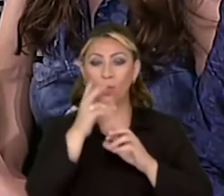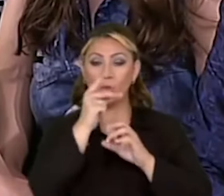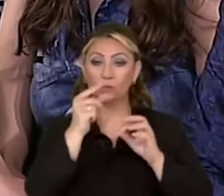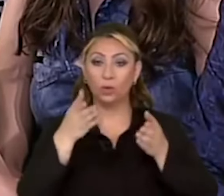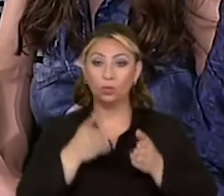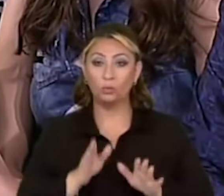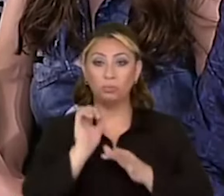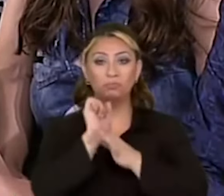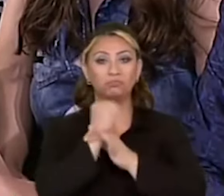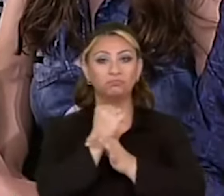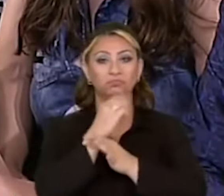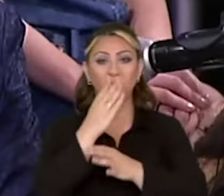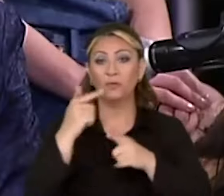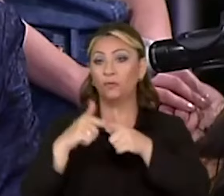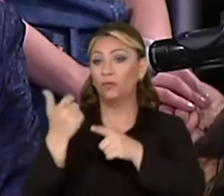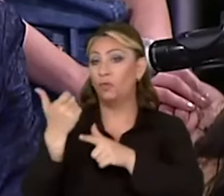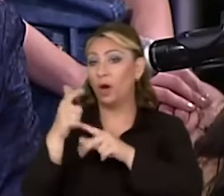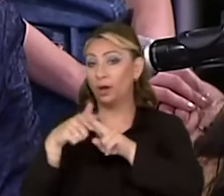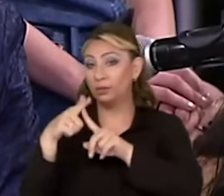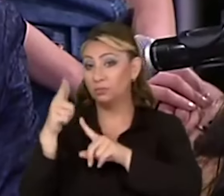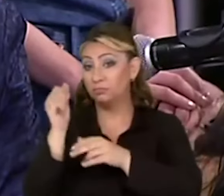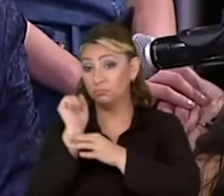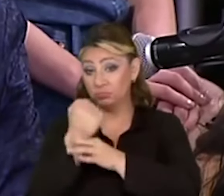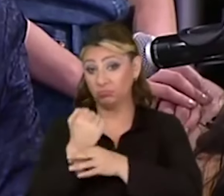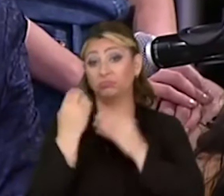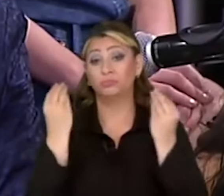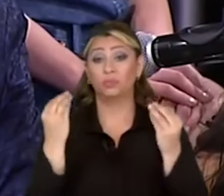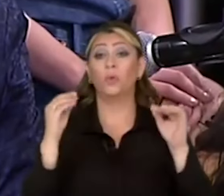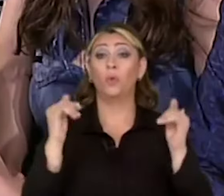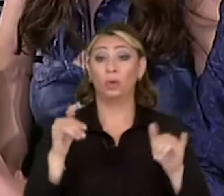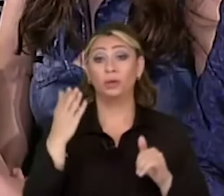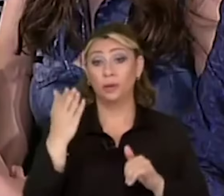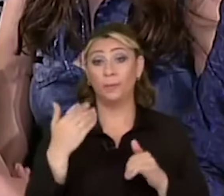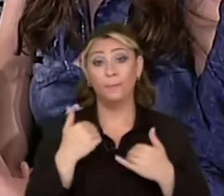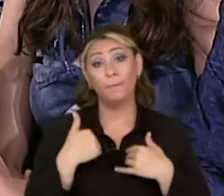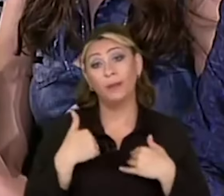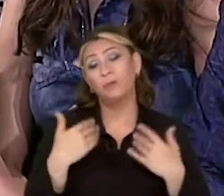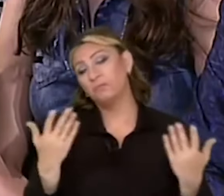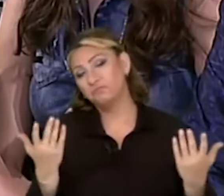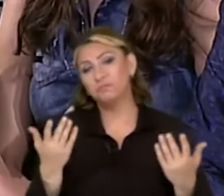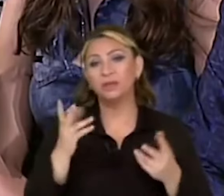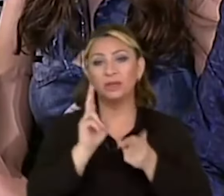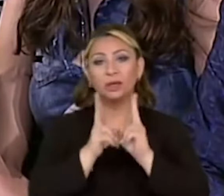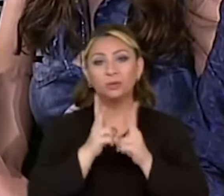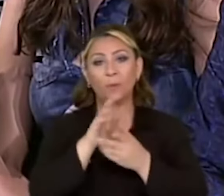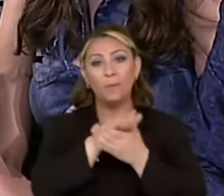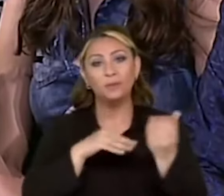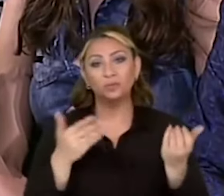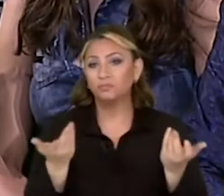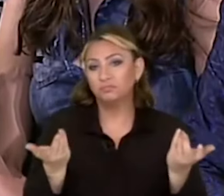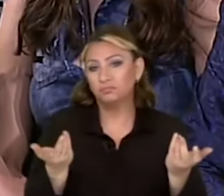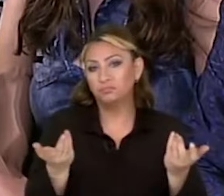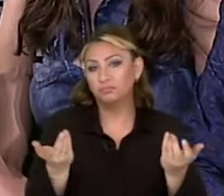Özkan da doğuştan yeteneklidir. Fuat da Ferhan da falan gayet güzel oynadı. Ben de zaten tiyatro mezunuyum